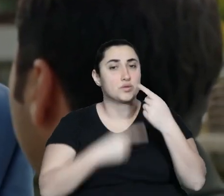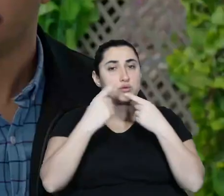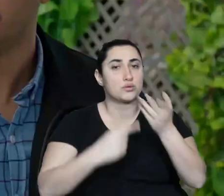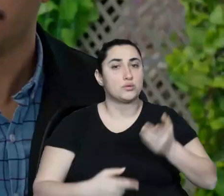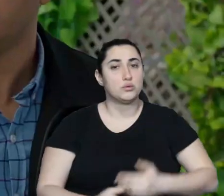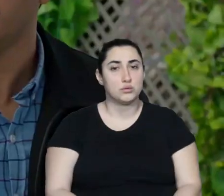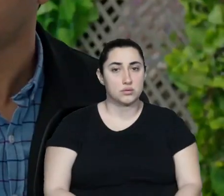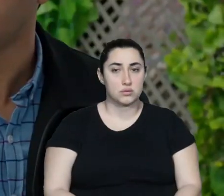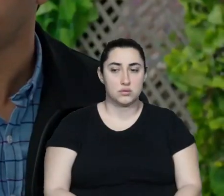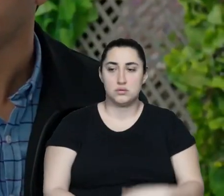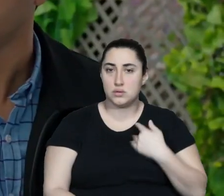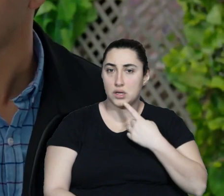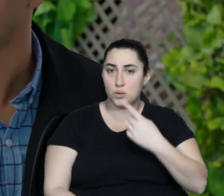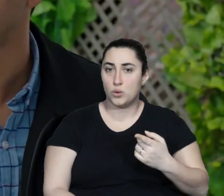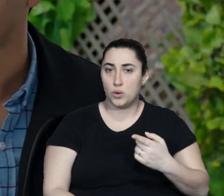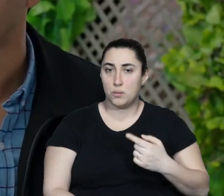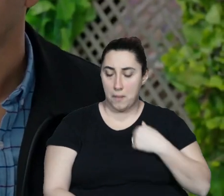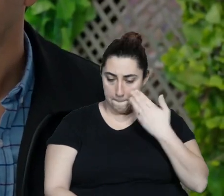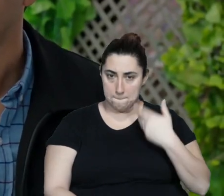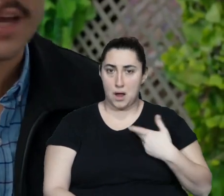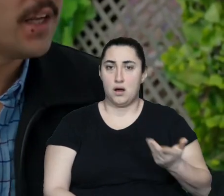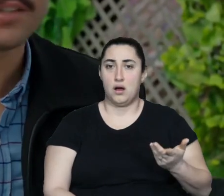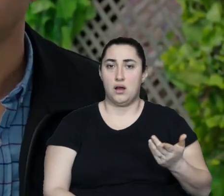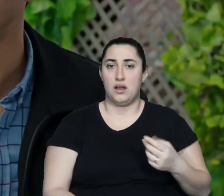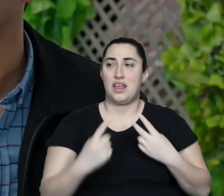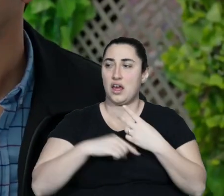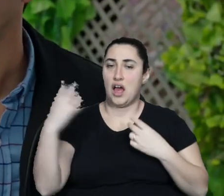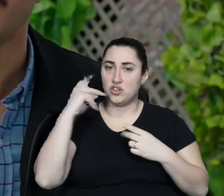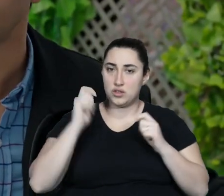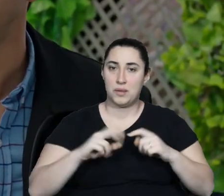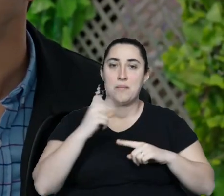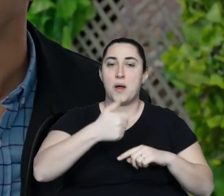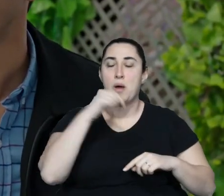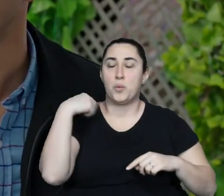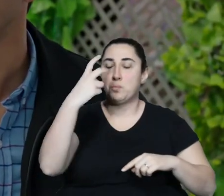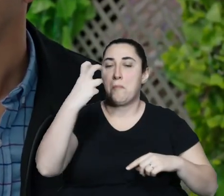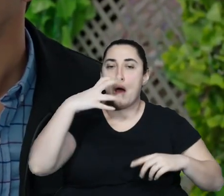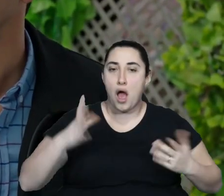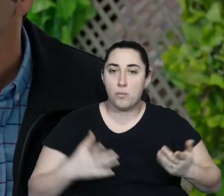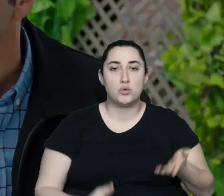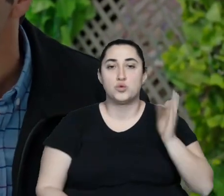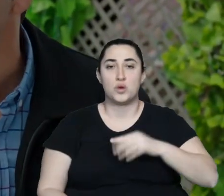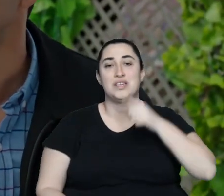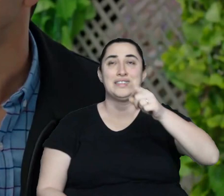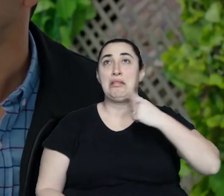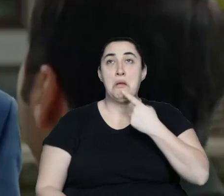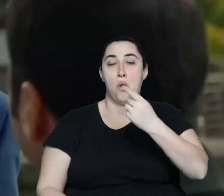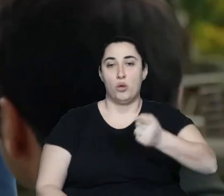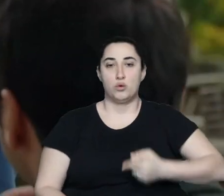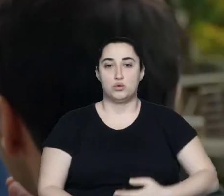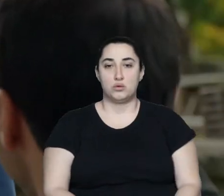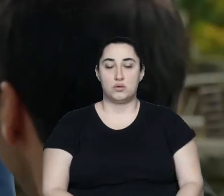konuşuyor lan? Ne söylüyor abi? Şu halimize bak. Yengeden azar işitiyoruz. İbrahim abi yüzümüze bakmıyor. Sonra senin ağzın ne